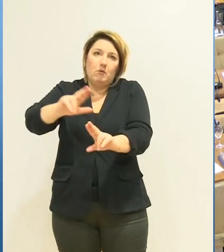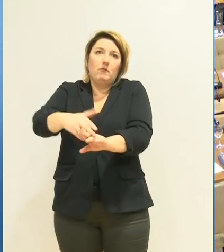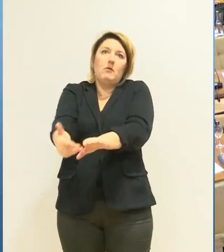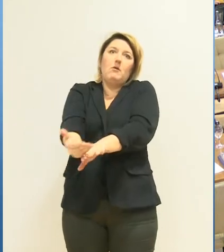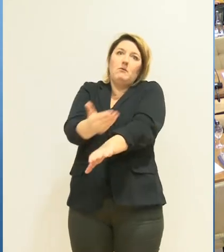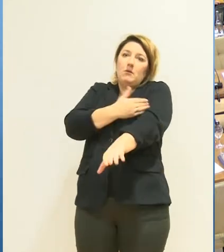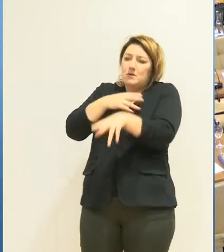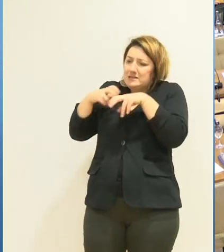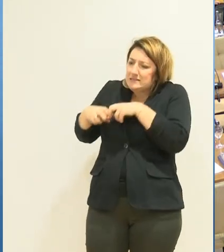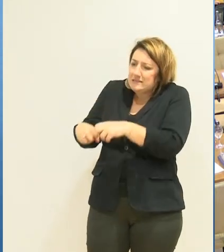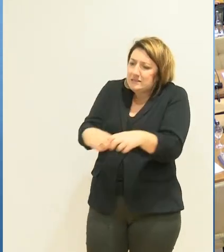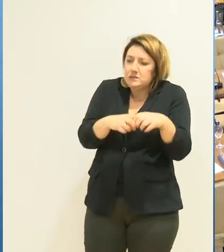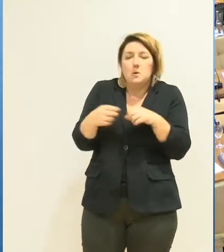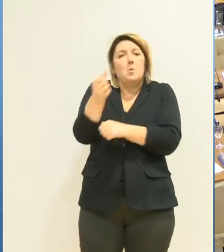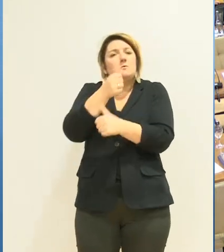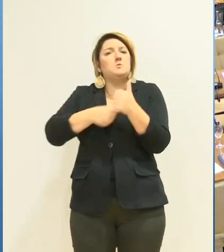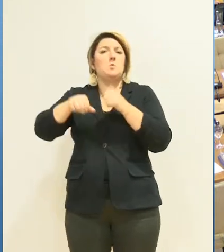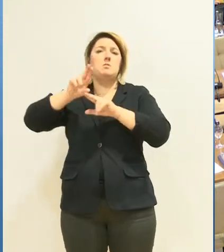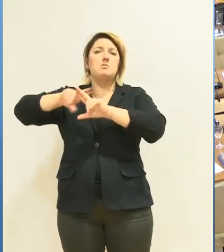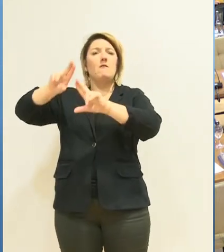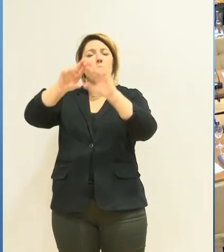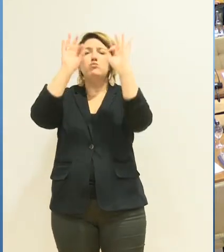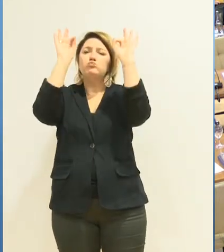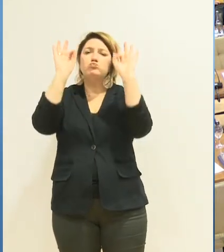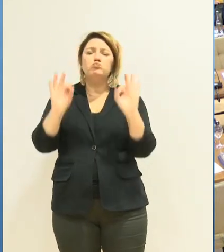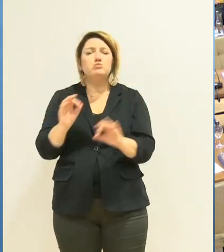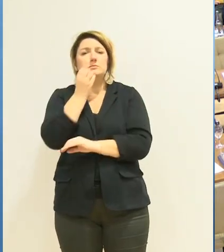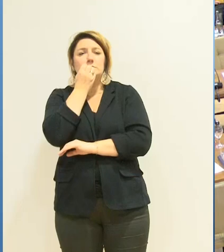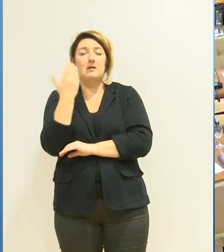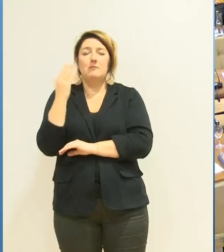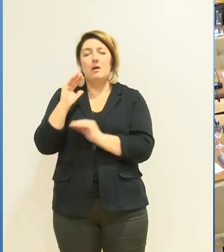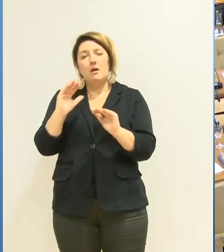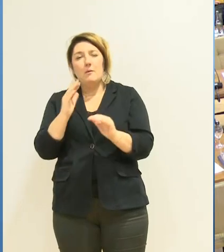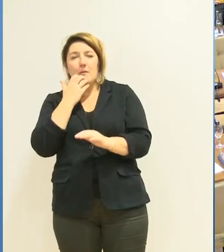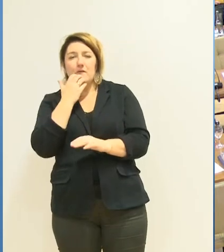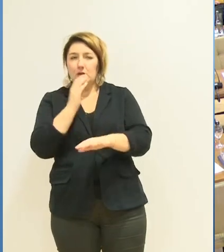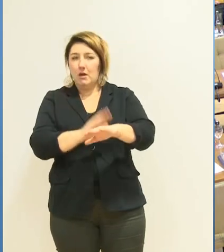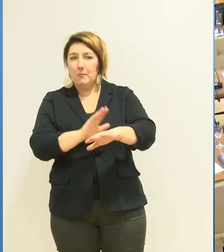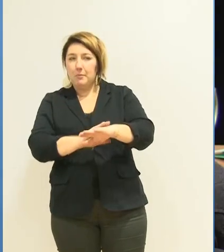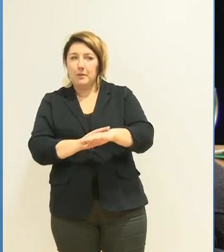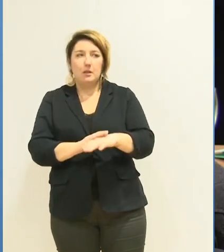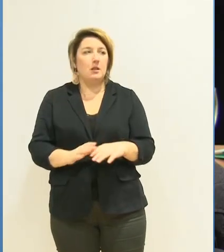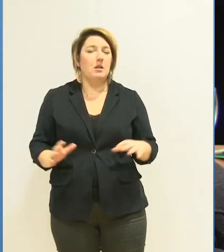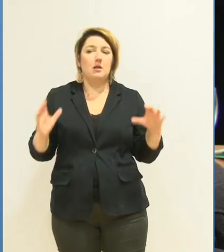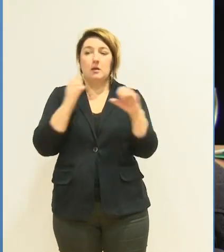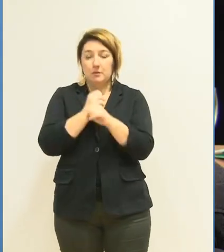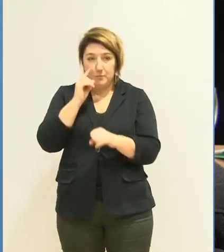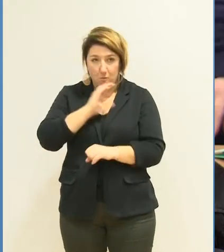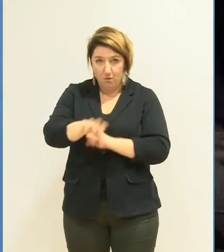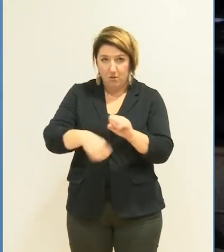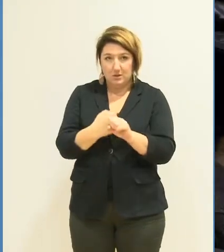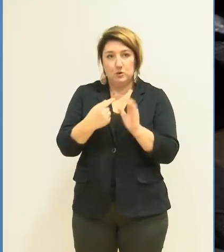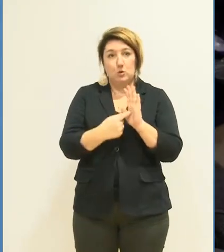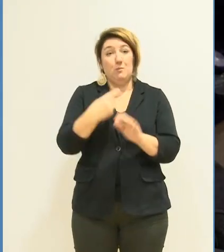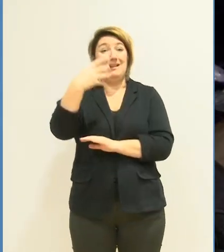si on veut que les travaux soient faits de façon correcte mais quand même je vais vous voudrez vous faire un petit rappel puisque depuis 2004